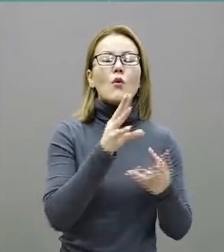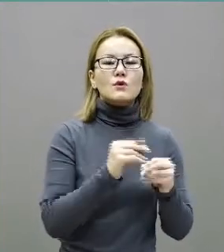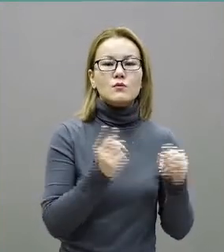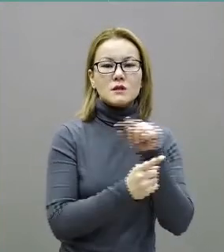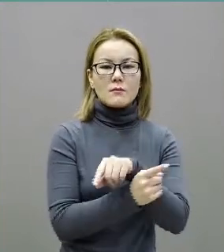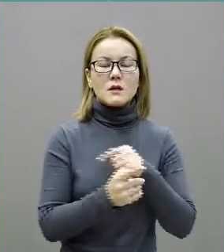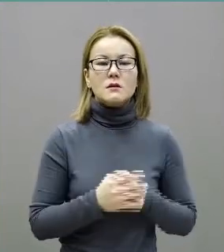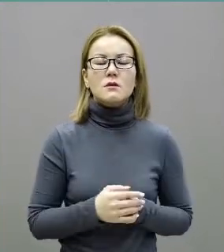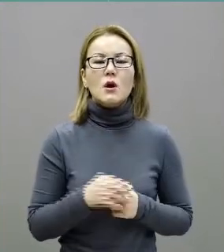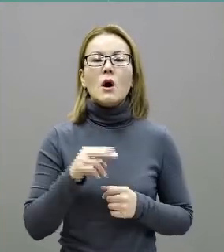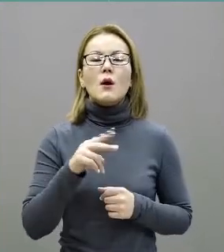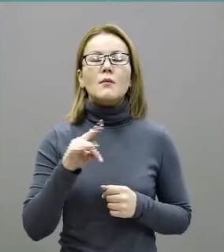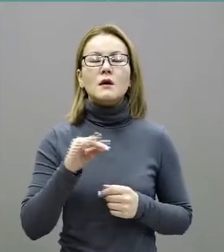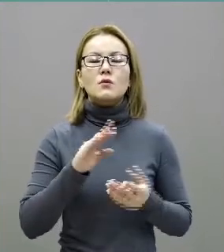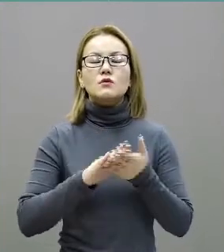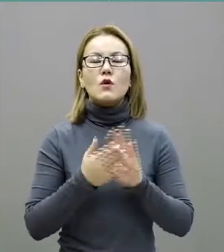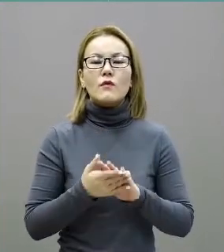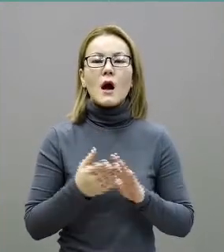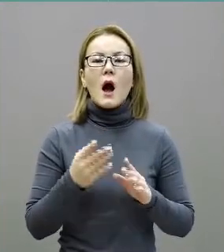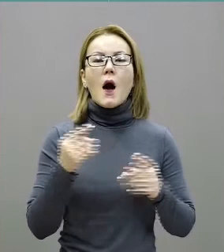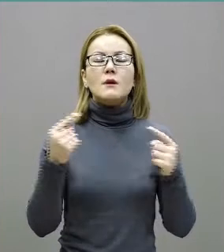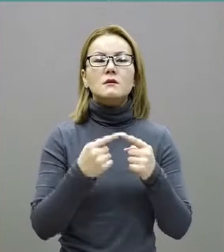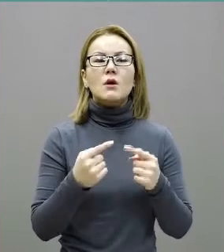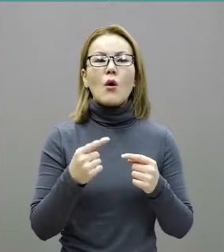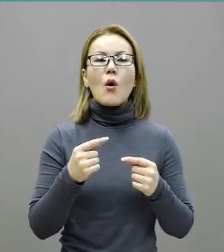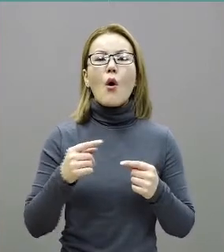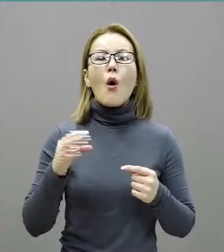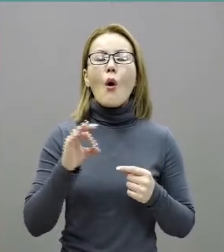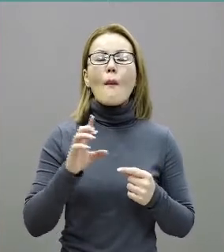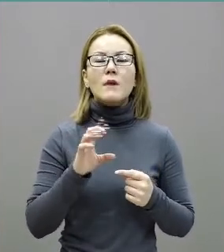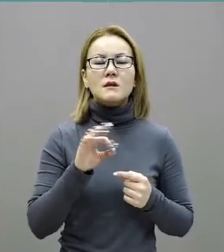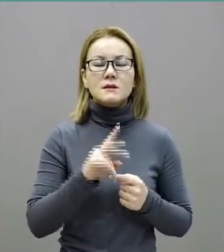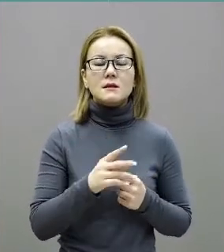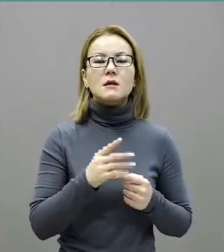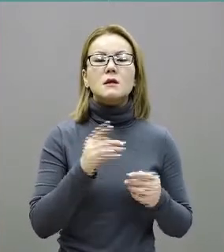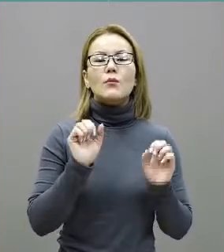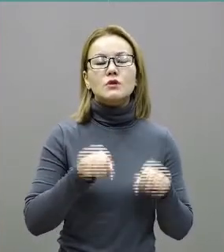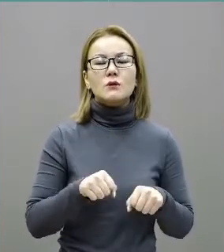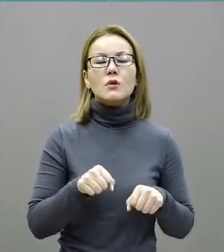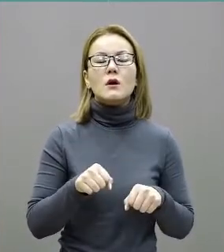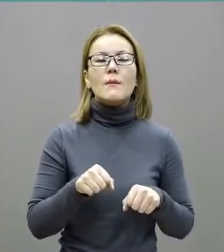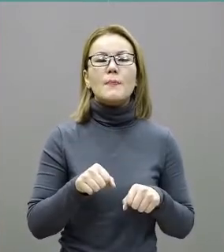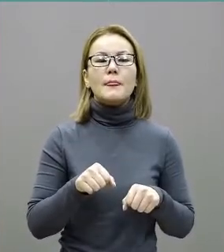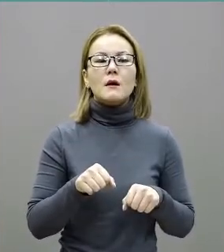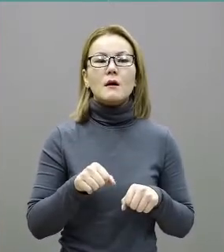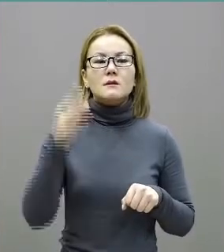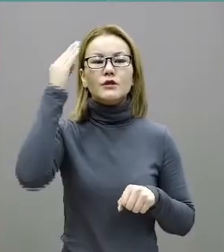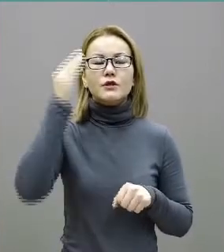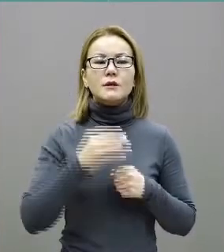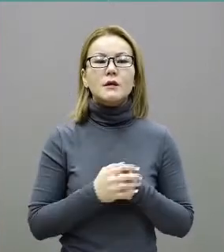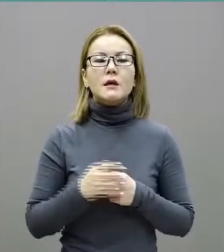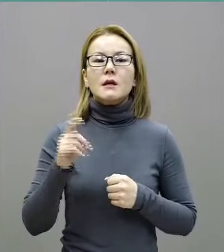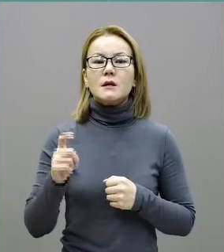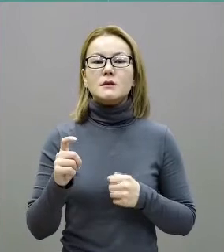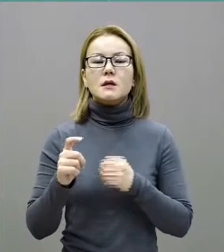но при условии определение области допустимых значений для нашей переменной x не должно быть